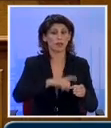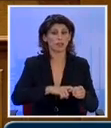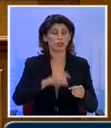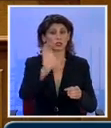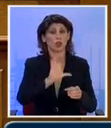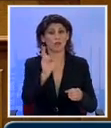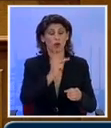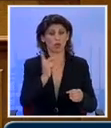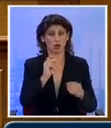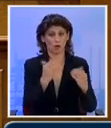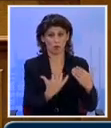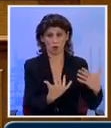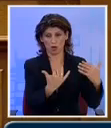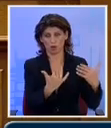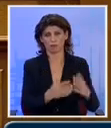Ευρωπαϊκό Κοινοβούλιο,